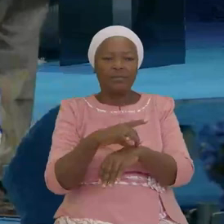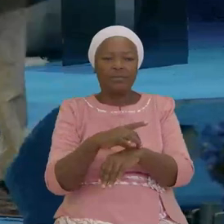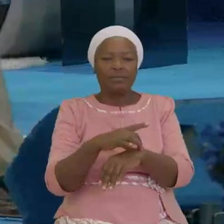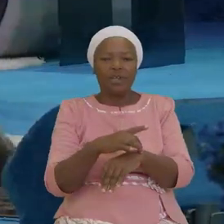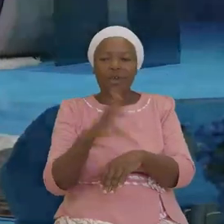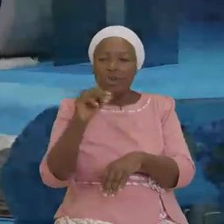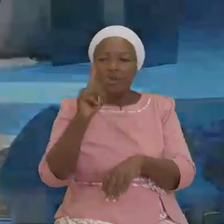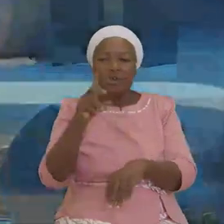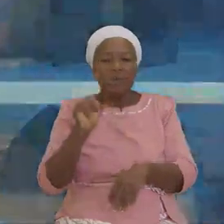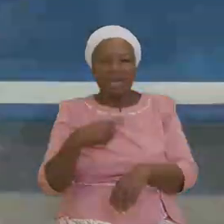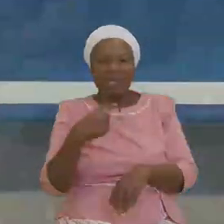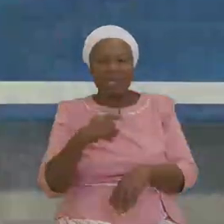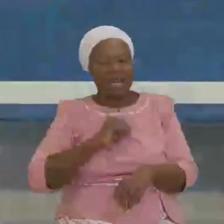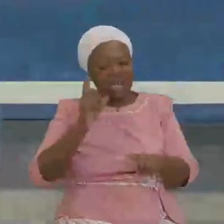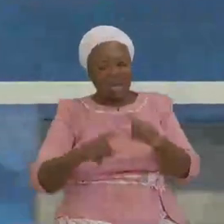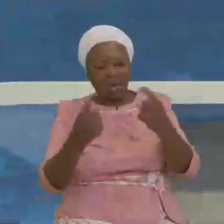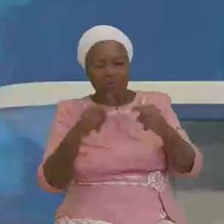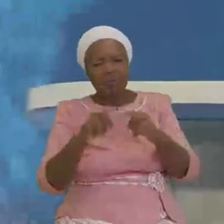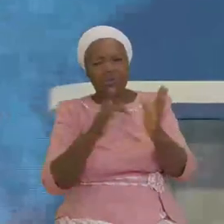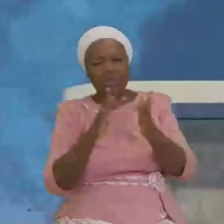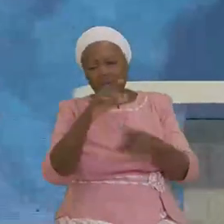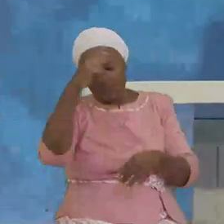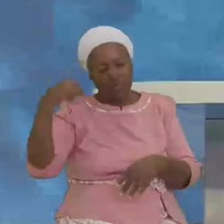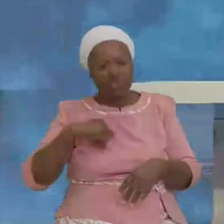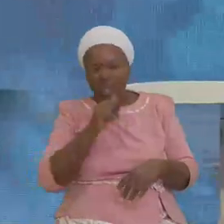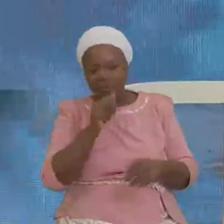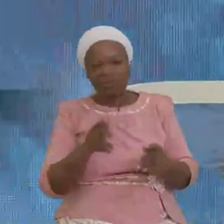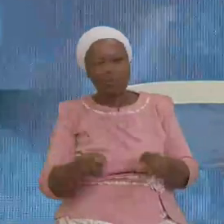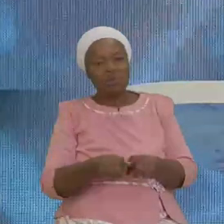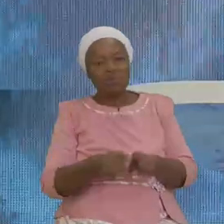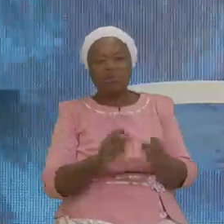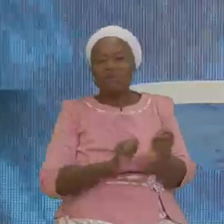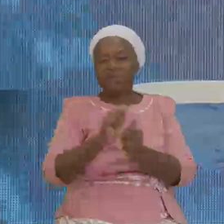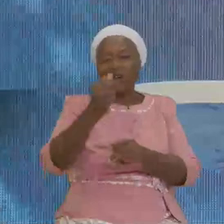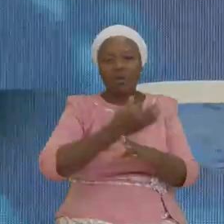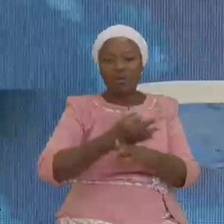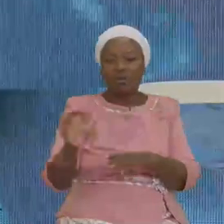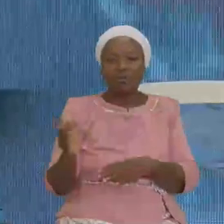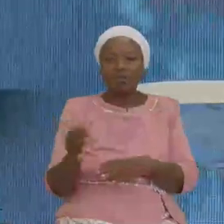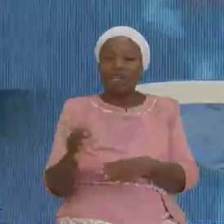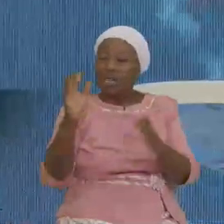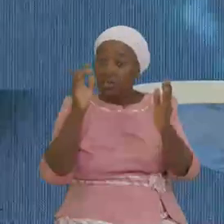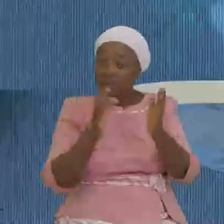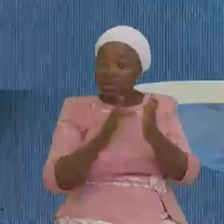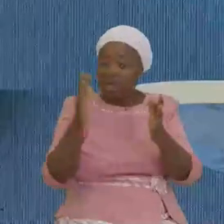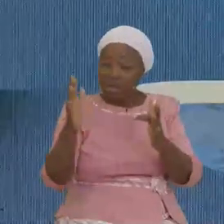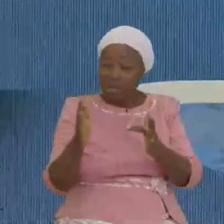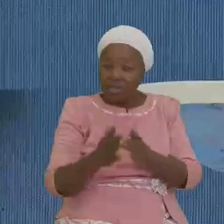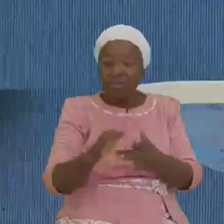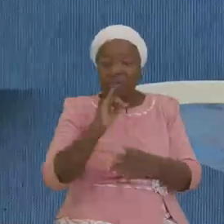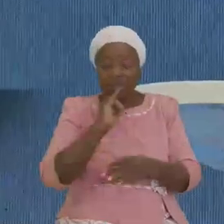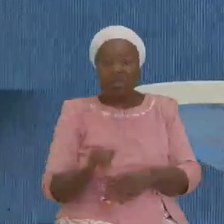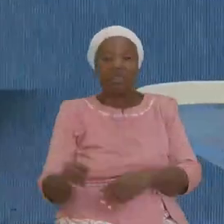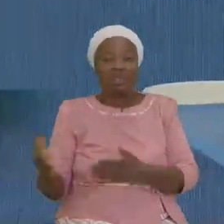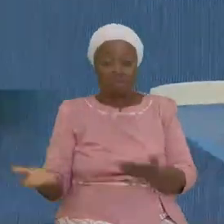Jusqu'aux extrémités de la terre. Il n'y a personne qui puisse dire que je ne peux jamais venir à Christ parce que je suis très loin